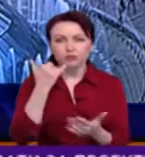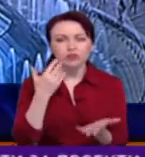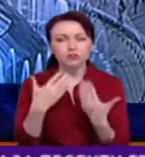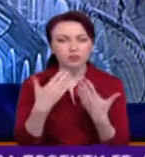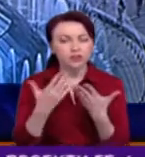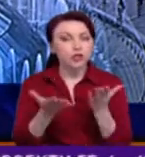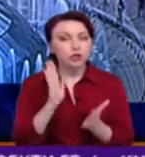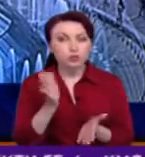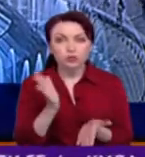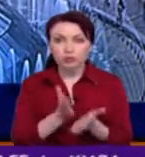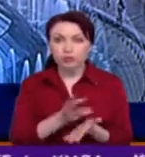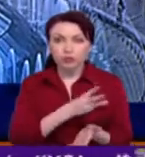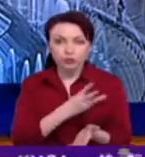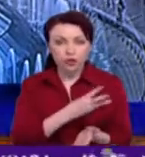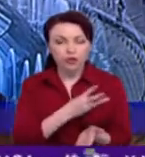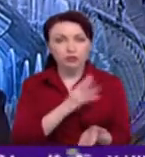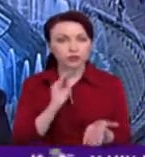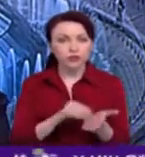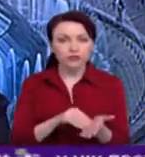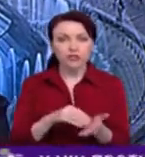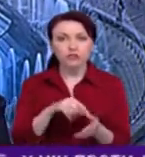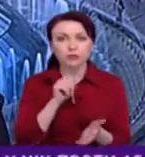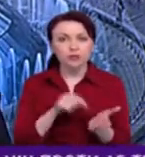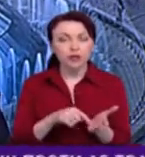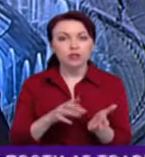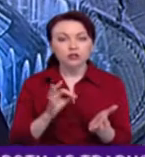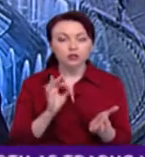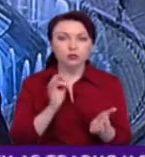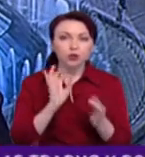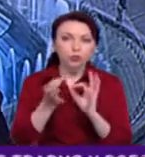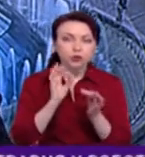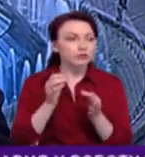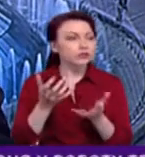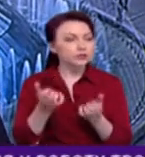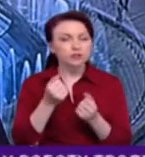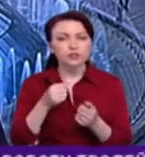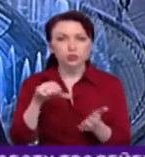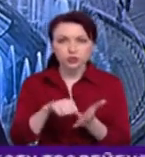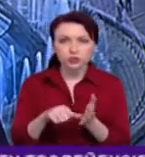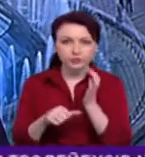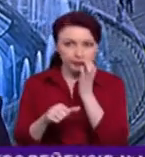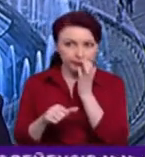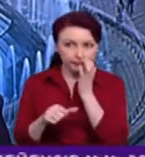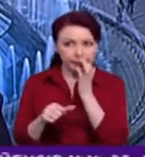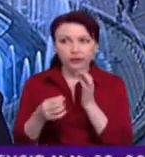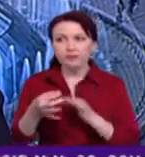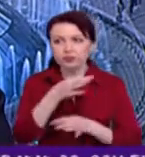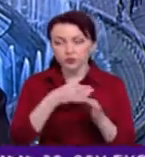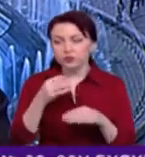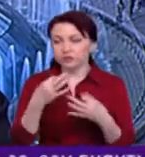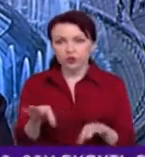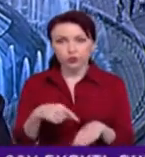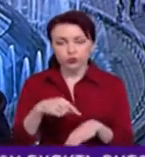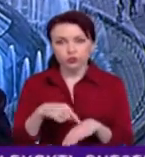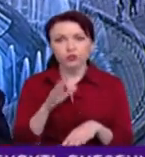якщо будете мати бажання поставити запитання, щось прокоментувати чи взяти участь у дискусії, абсолютно вільно себе почувайте. Дзвоніть, будемо